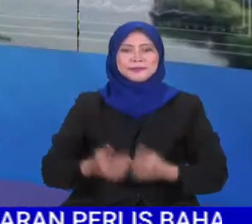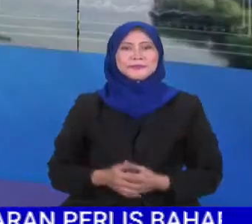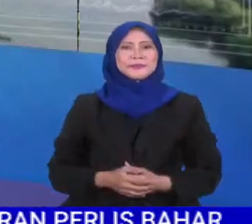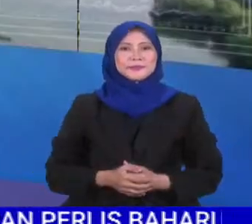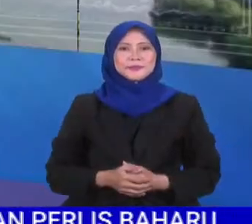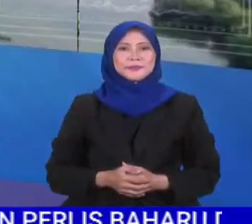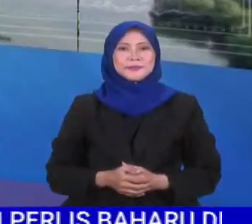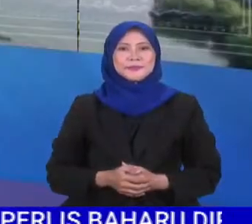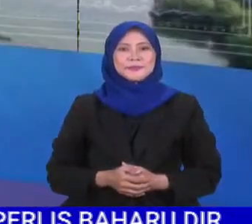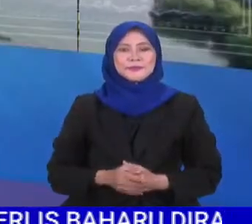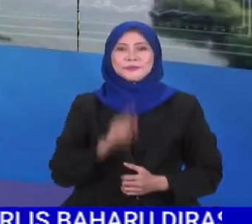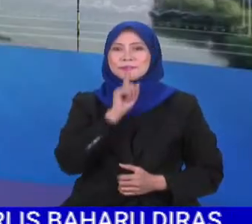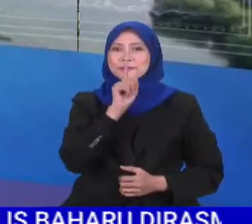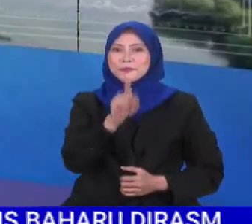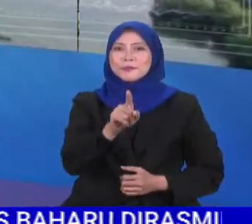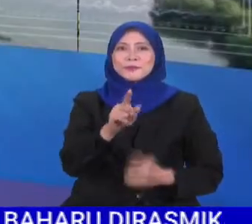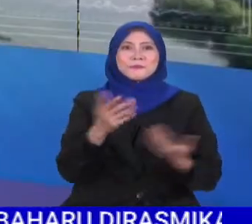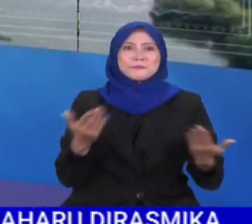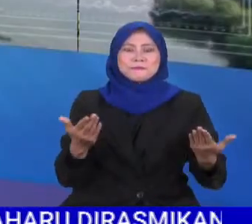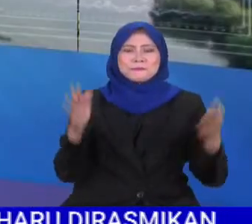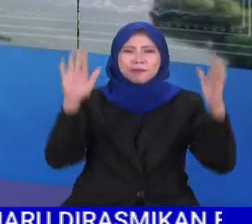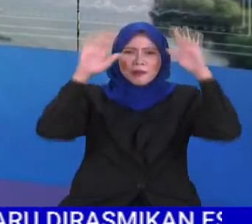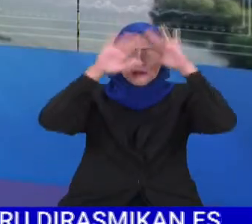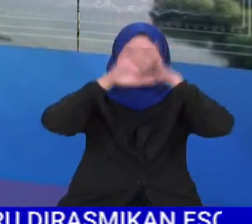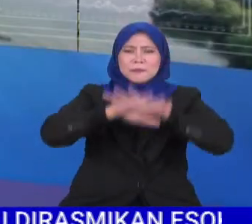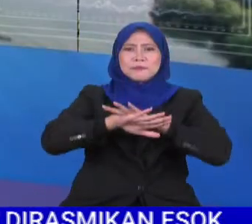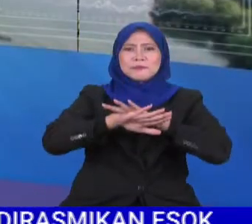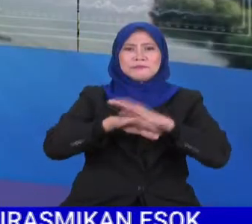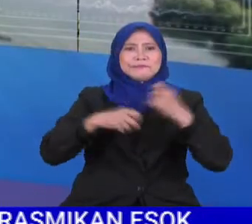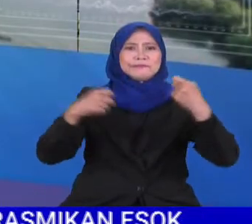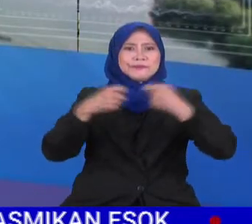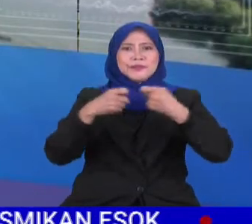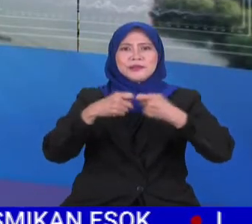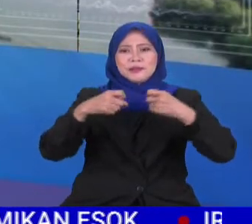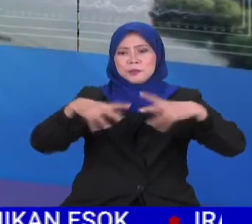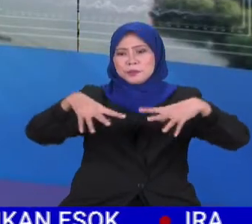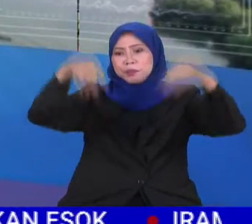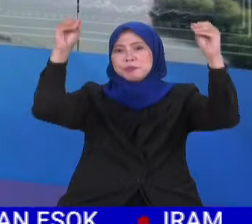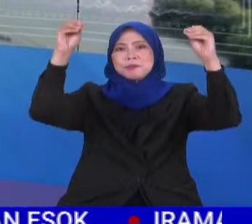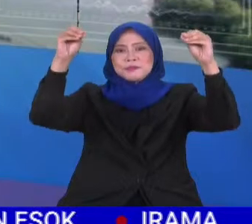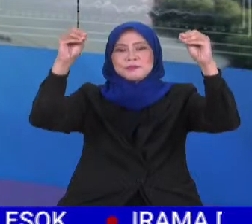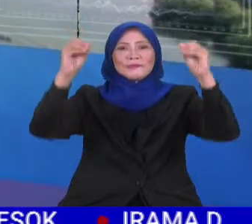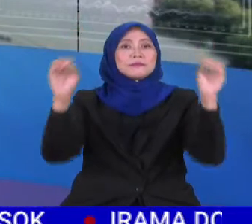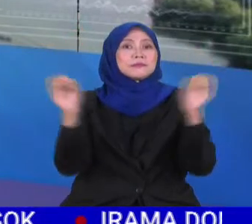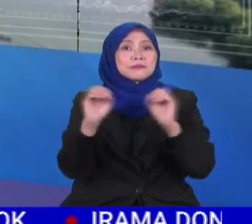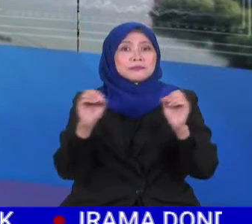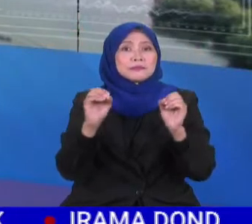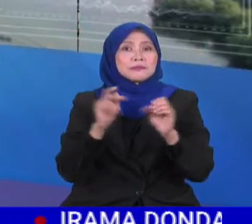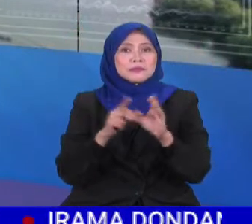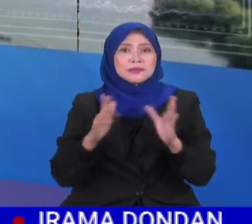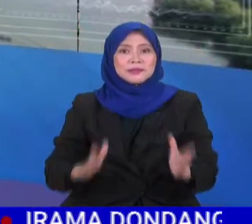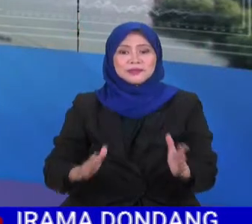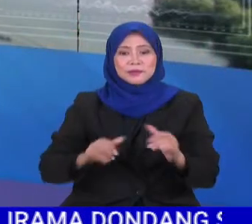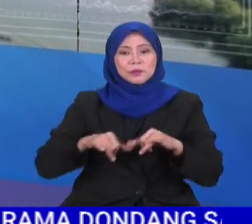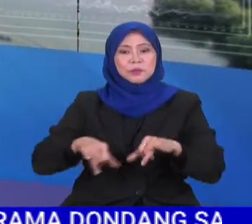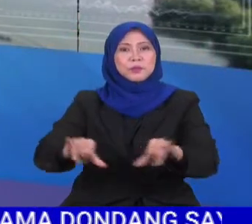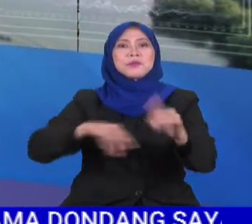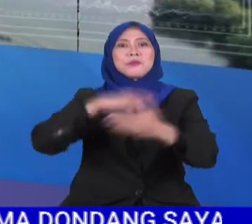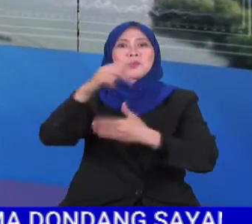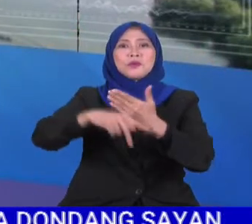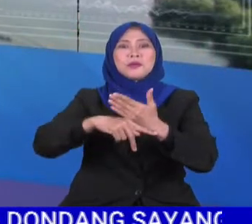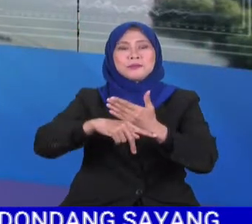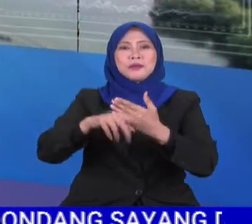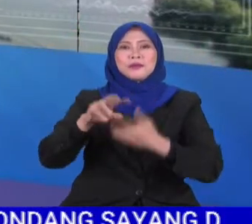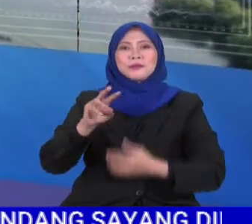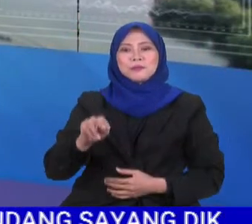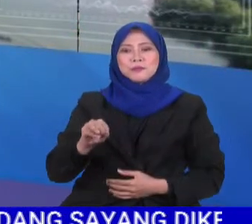Sejahtera meskipun dalam keadaan bergelap akibat gangguan bekalan elektrika menghalang jemaah meneruskan program Munajat keluarga